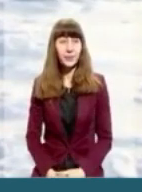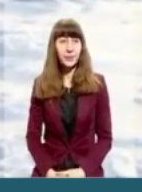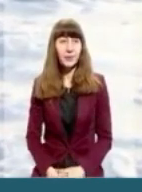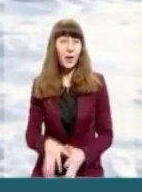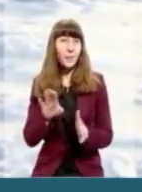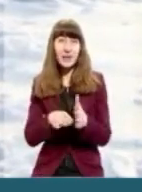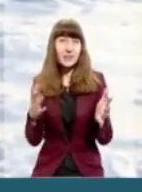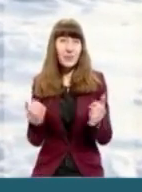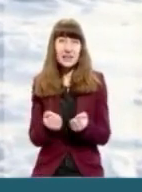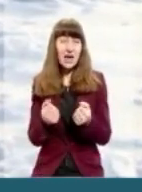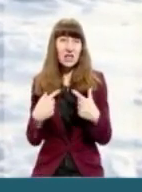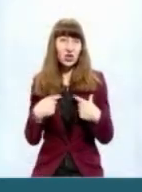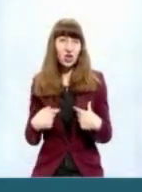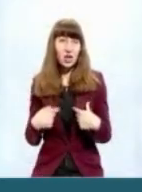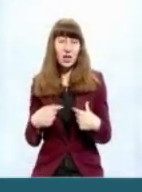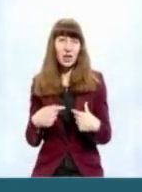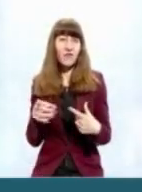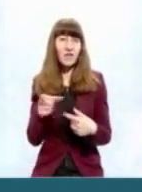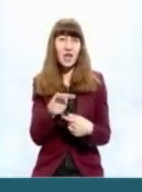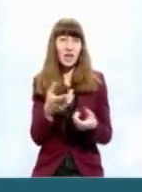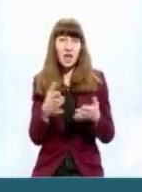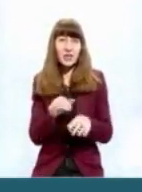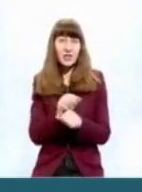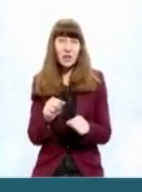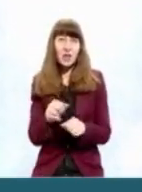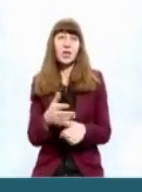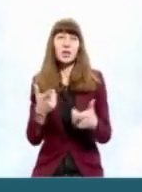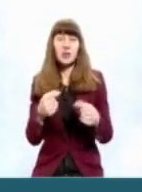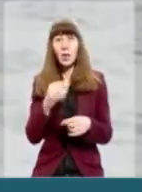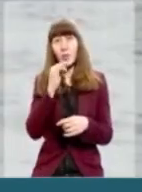спасательных жилетов и других средств безопасности, особенно при плохой